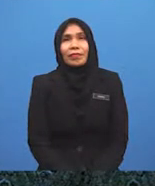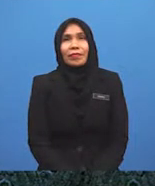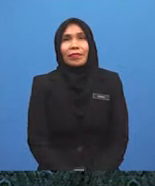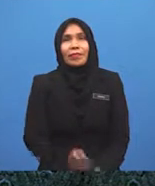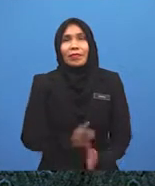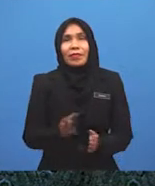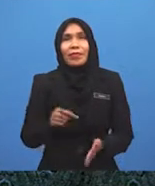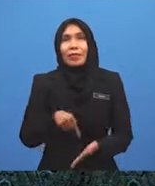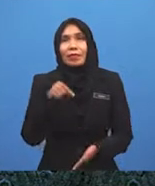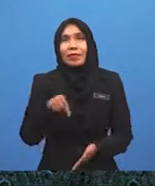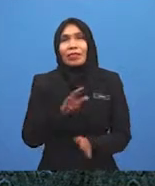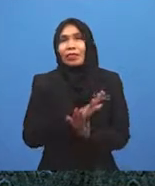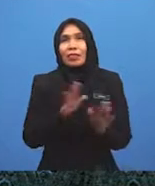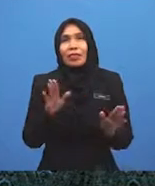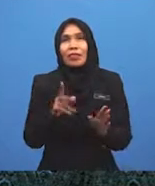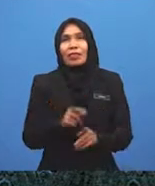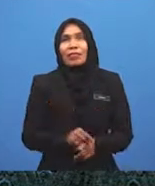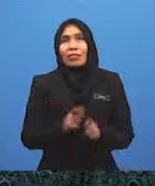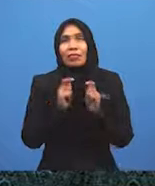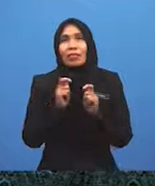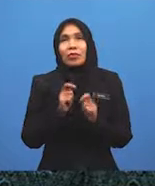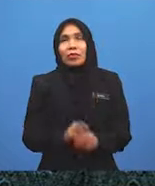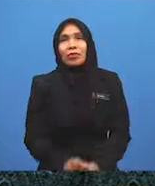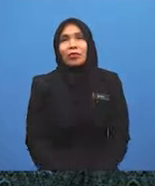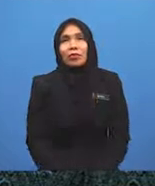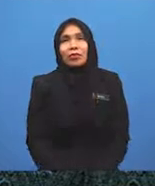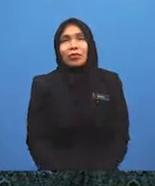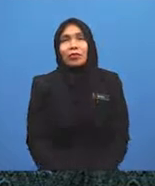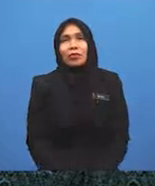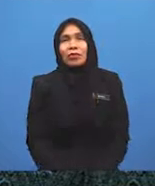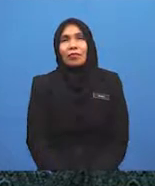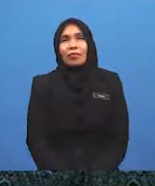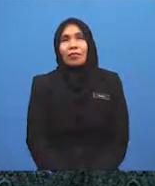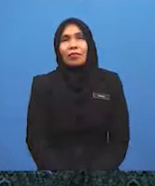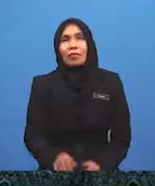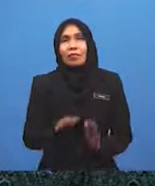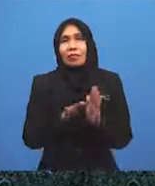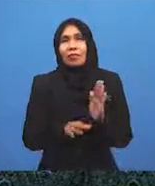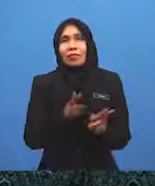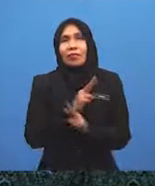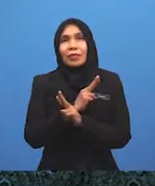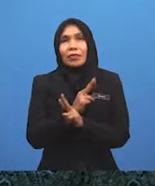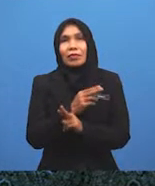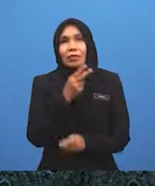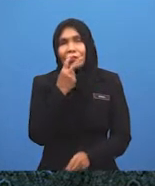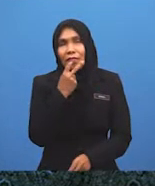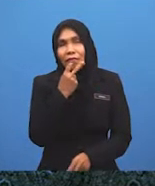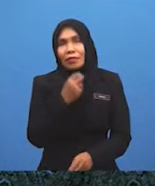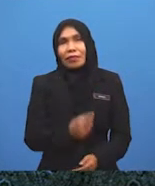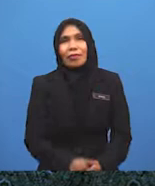Jiran di sini tidak menegur kami. Mereka nampak kurang mesra. Saya sedihlah.